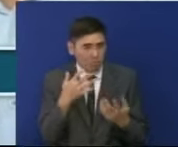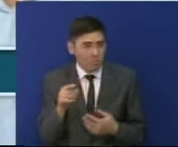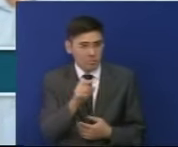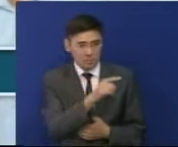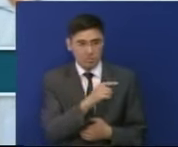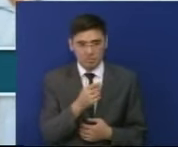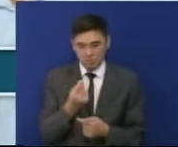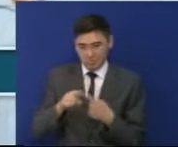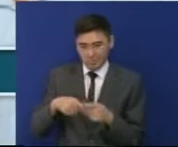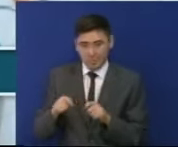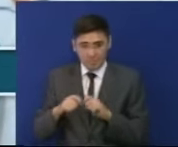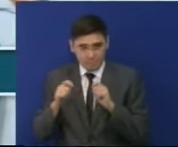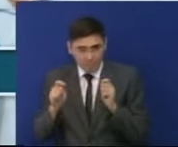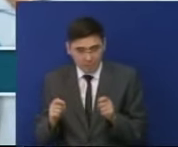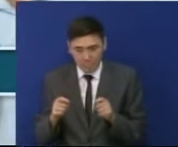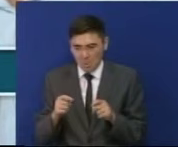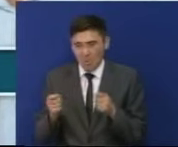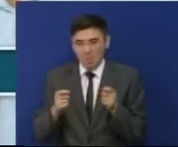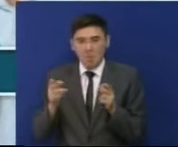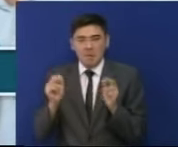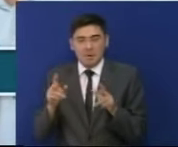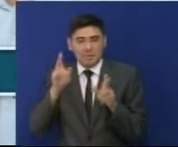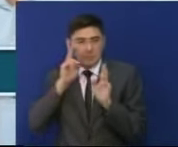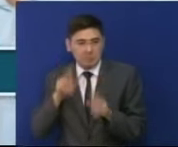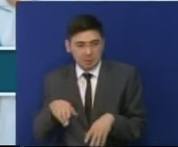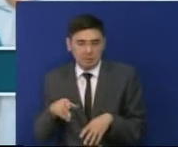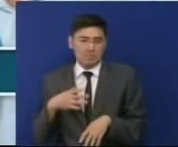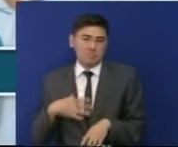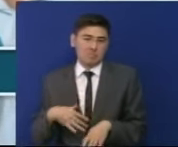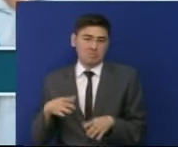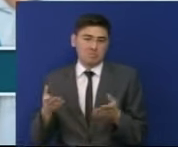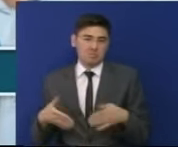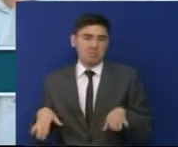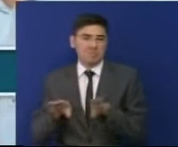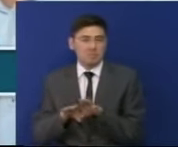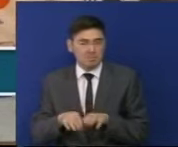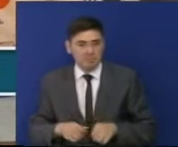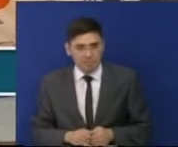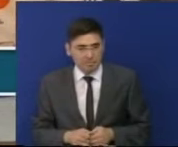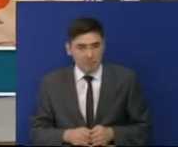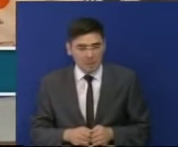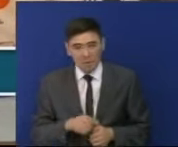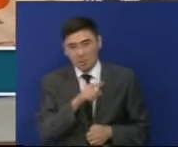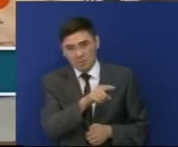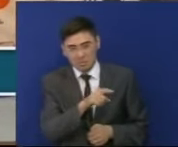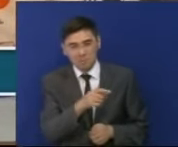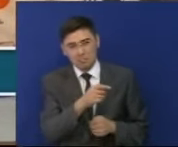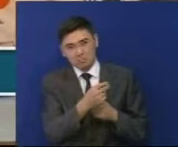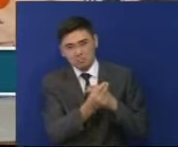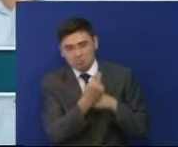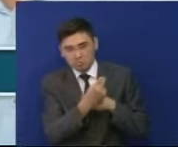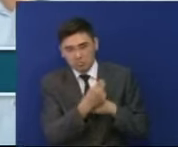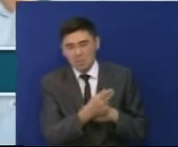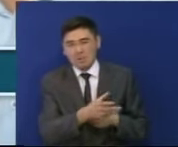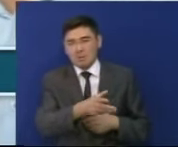Многие начинают бизнес, но из-за неумения его вести вынуждены закрывать его. Нас сейчас очень многому научил бизнес-тренер. С